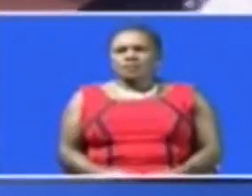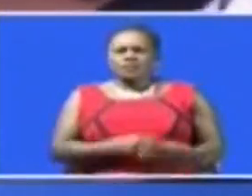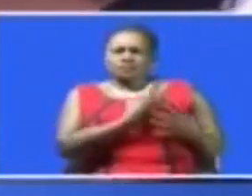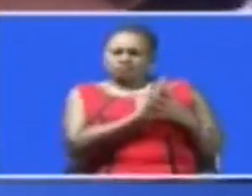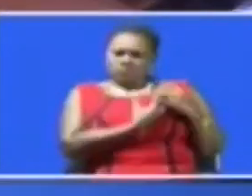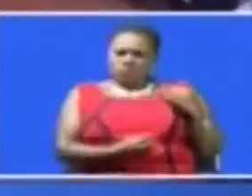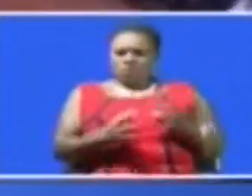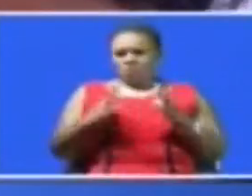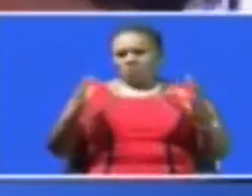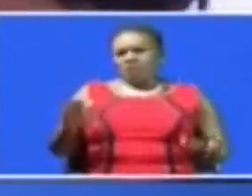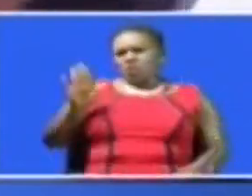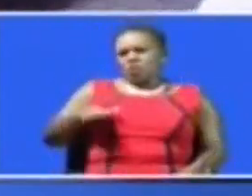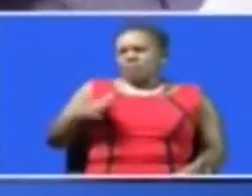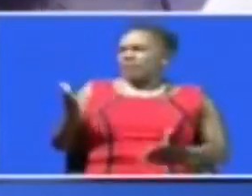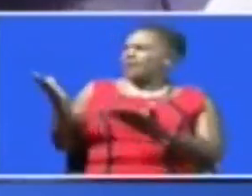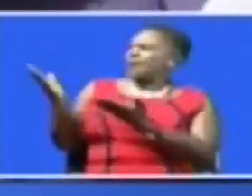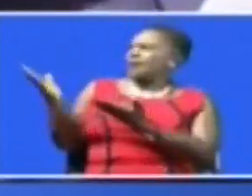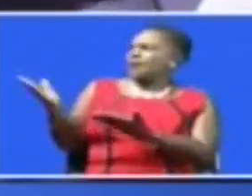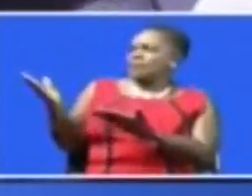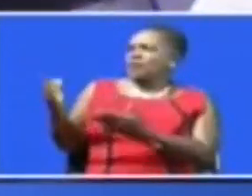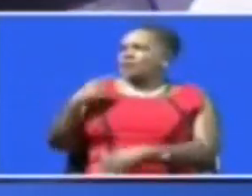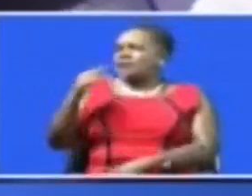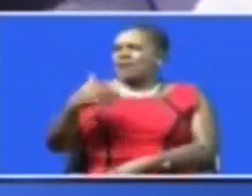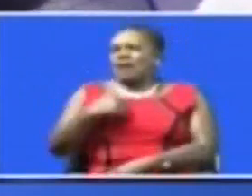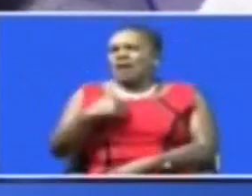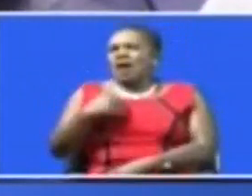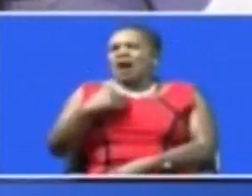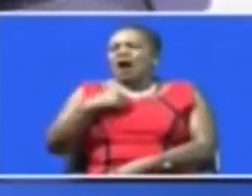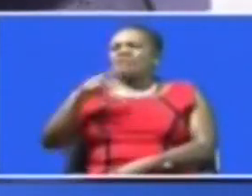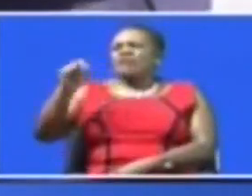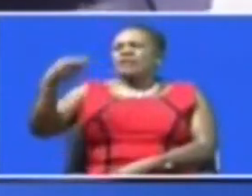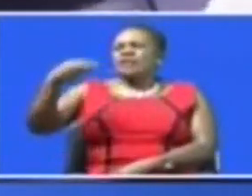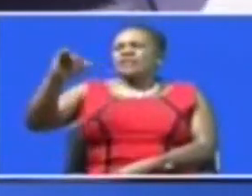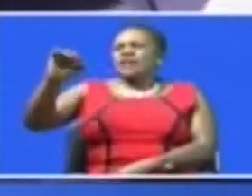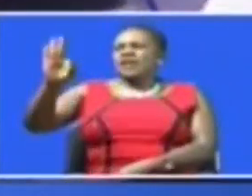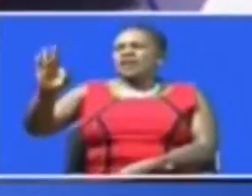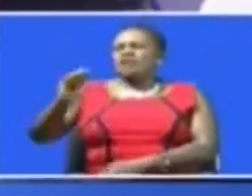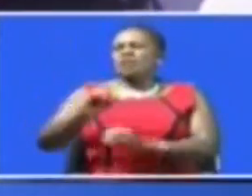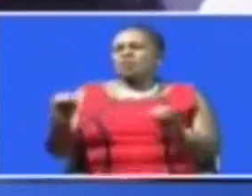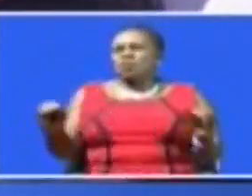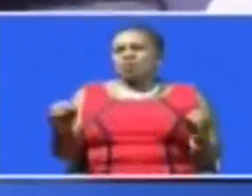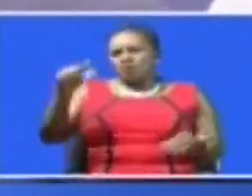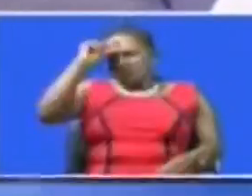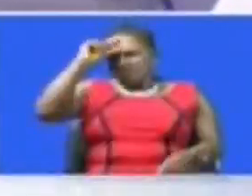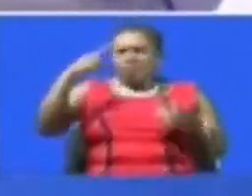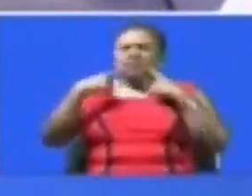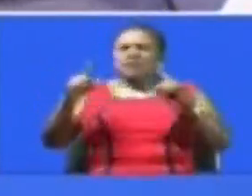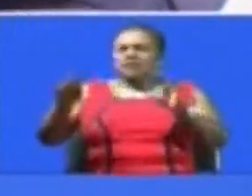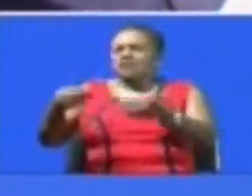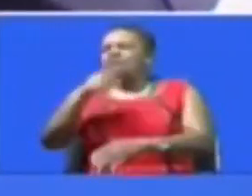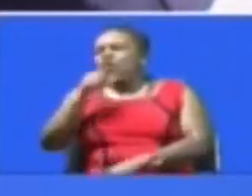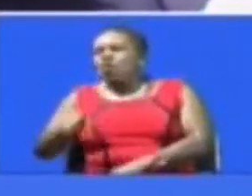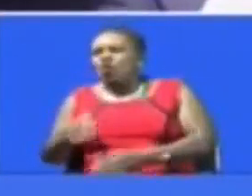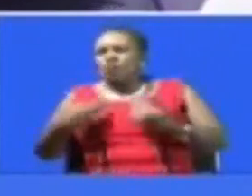Nimesikitika sana kuangalia wamama ambao wako hapa ambao wananiambia hawajapewa NHIF. Hii mambo ya serikali kutangaza kuwa tutapatia